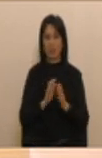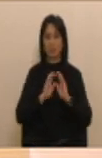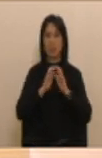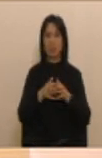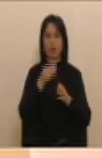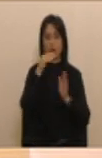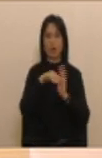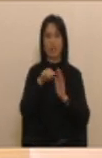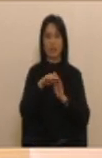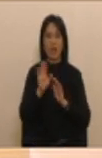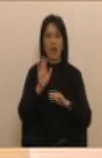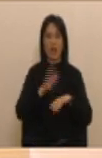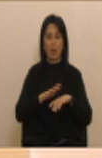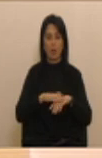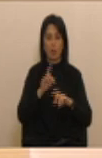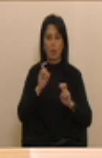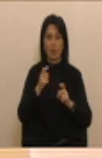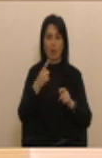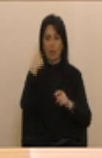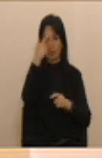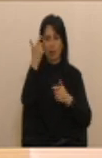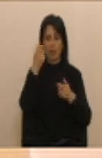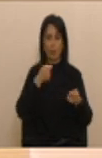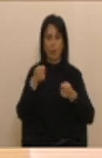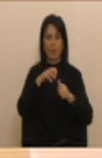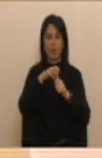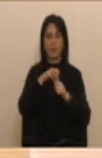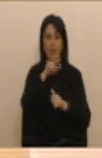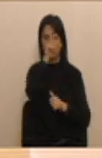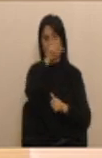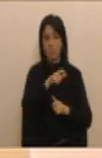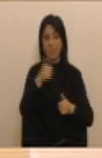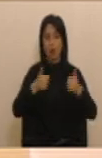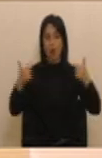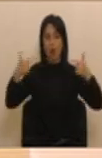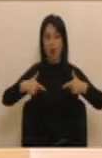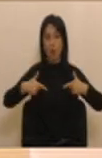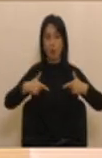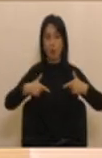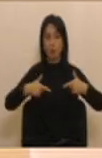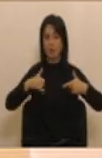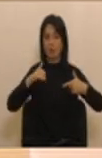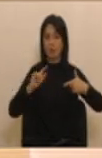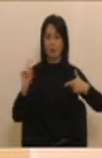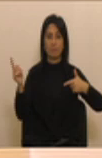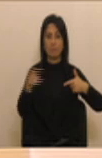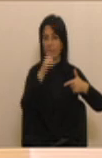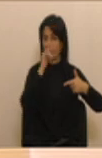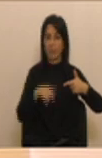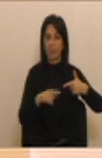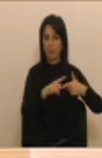მსოფლიოში საუკეთესო არაფორმალური ერთპიროვნული ლიდერი და მასზე კონკურენციის გაწევა ამ სფეროში არის